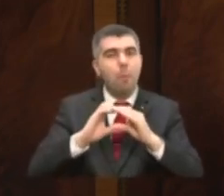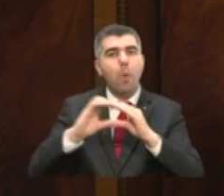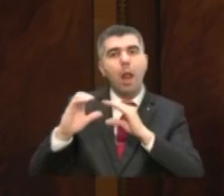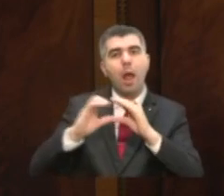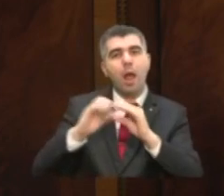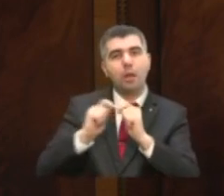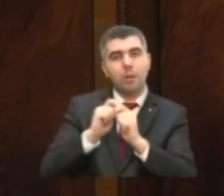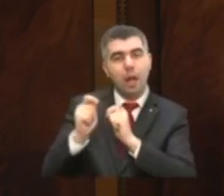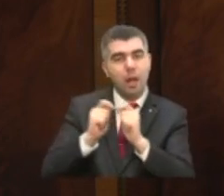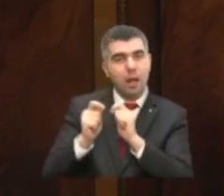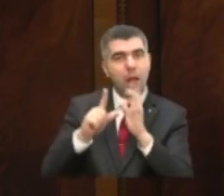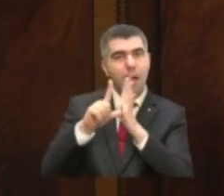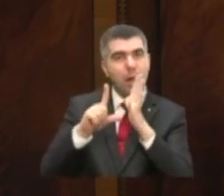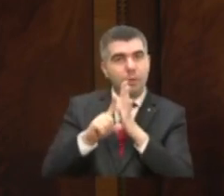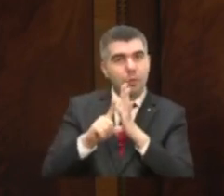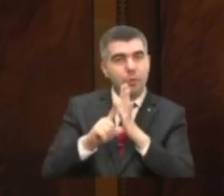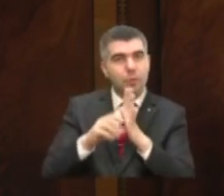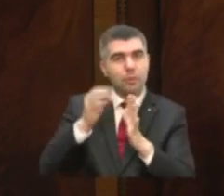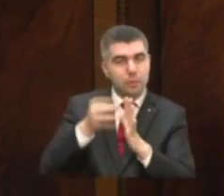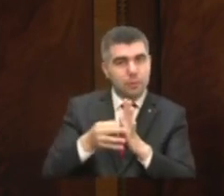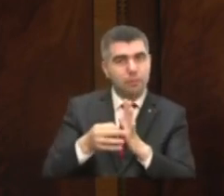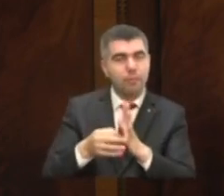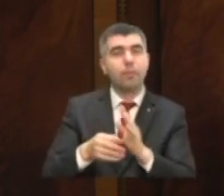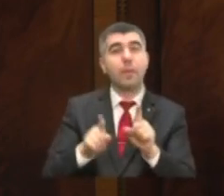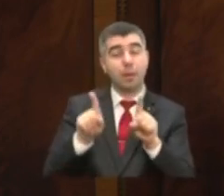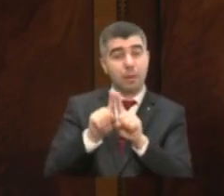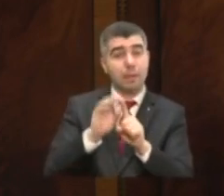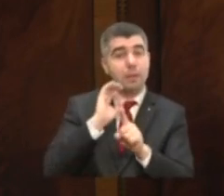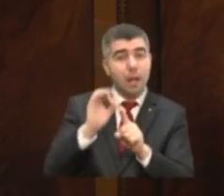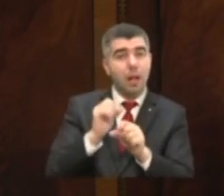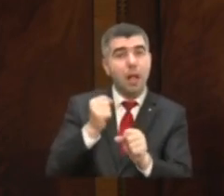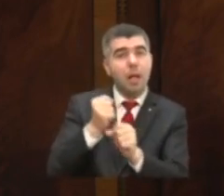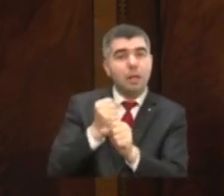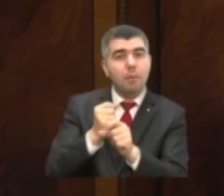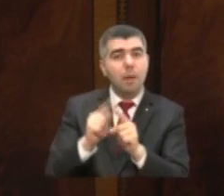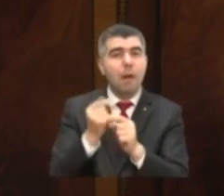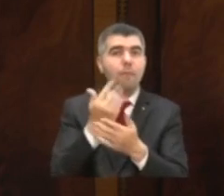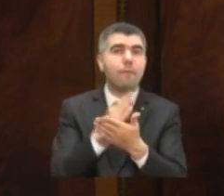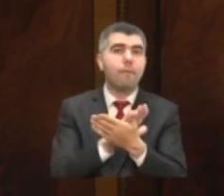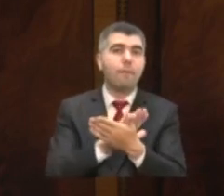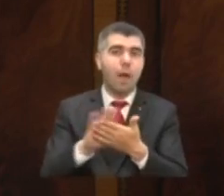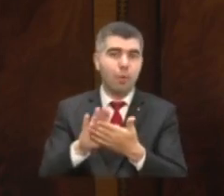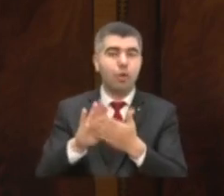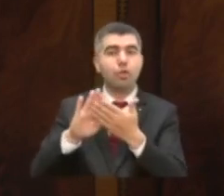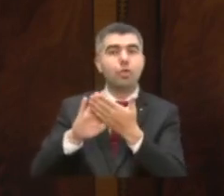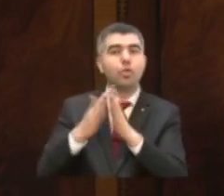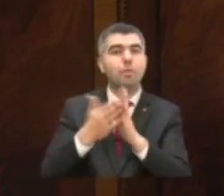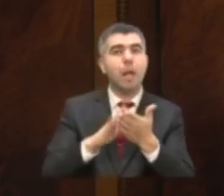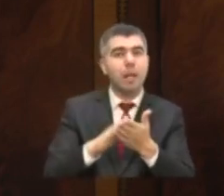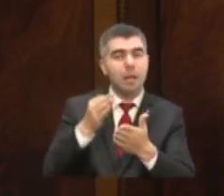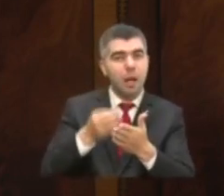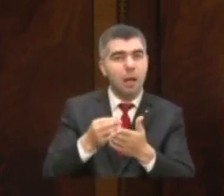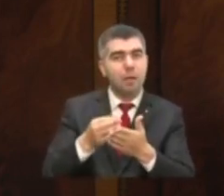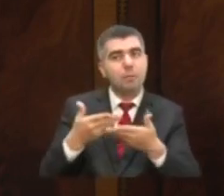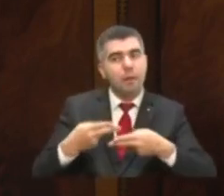ديال القانون. ولا جبناه غادي مؤسس وينظم هذه القضية ديال التطوع داخل الجمعيات، وغادي يفتح